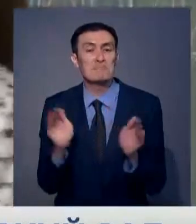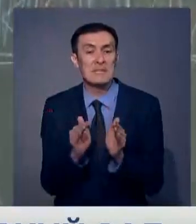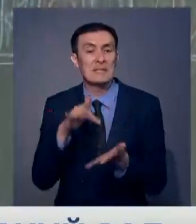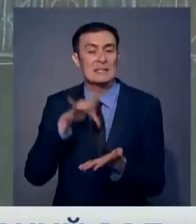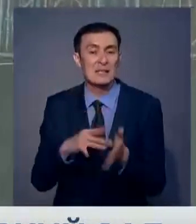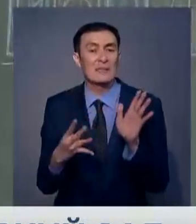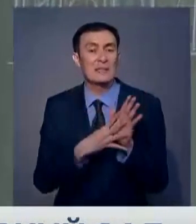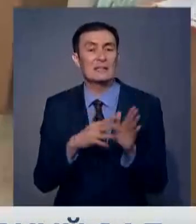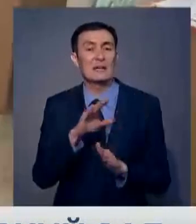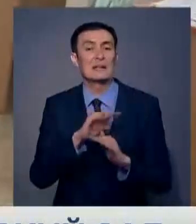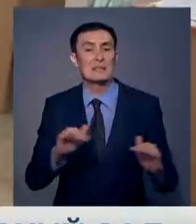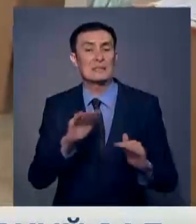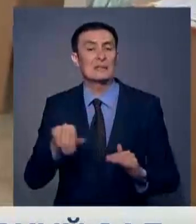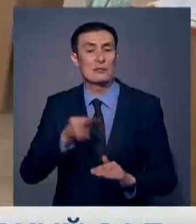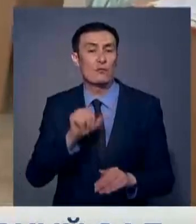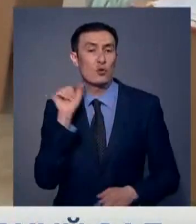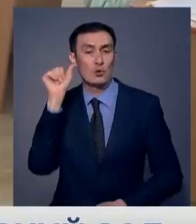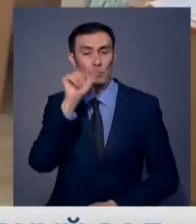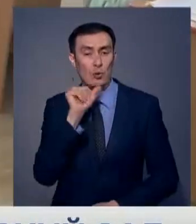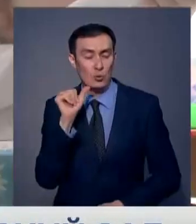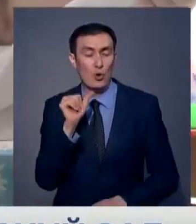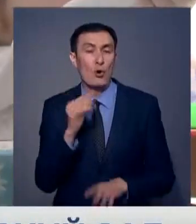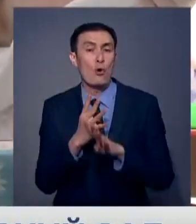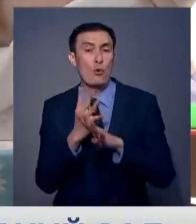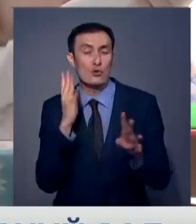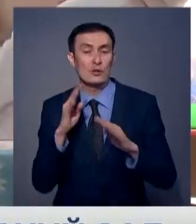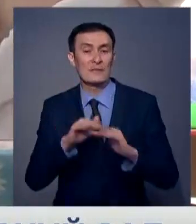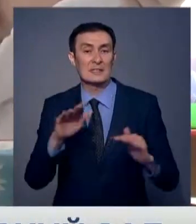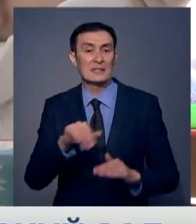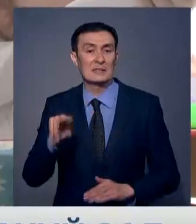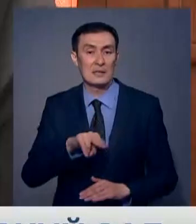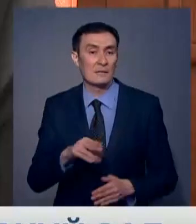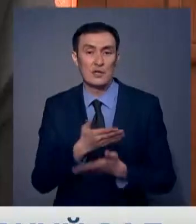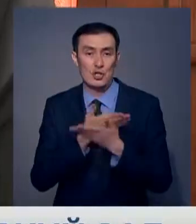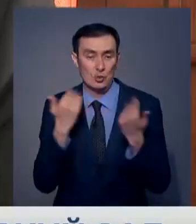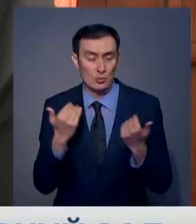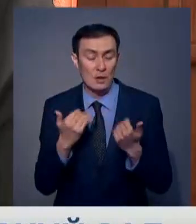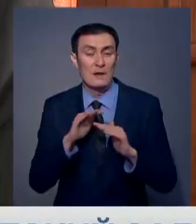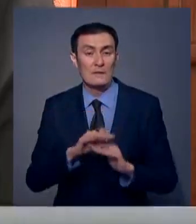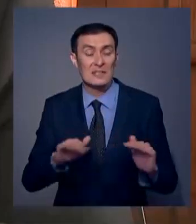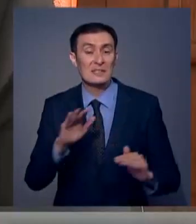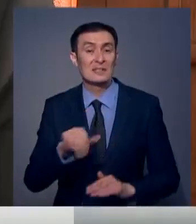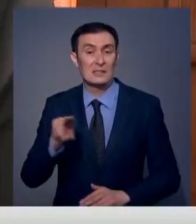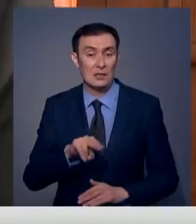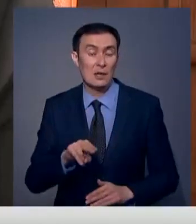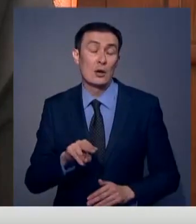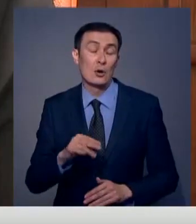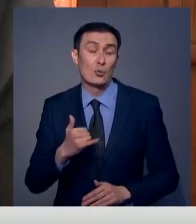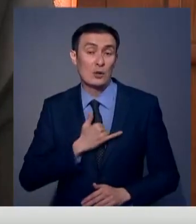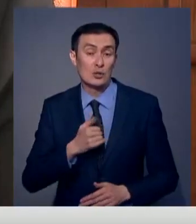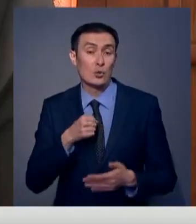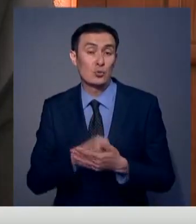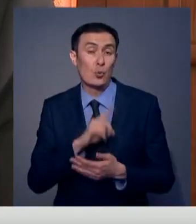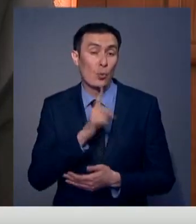и 9 детских садов. В прошлом году очередь в дошкольные учреждения исчезла. По детским садам с года